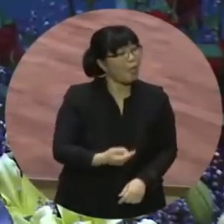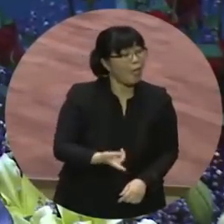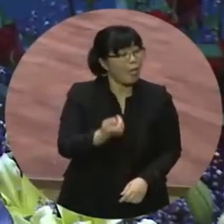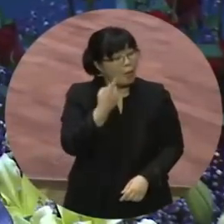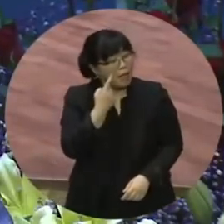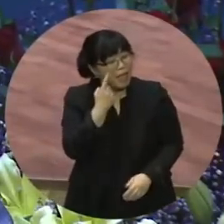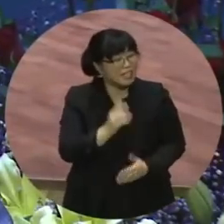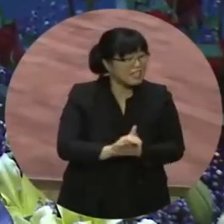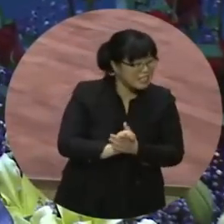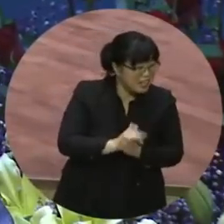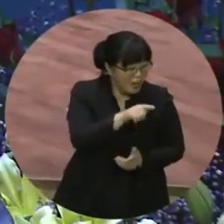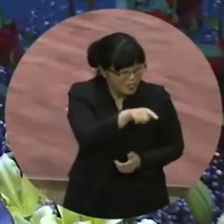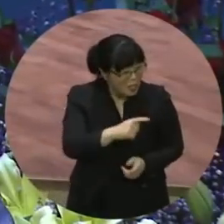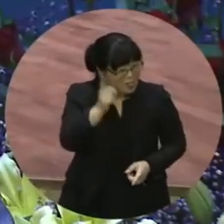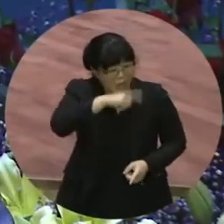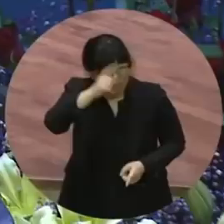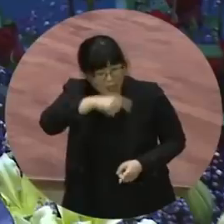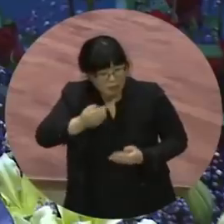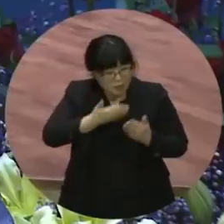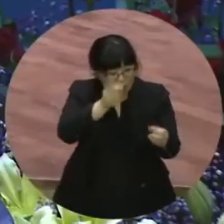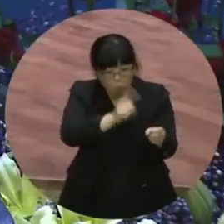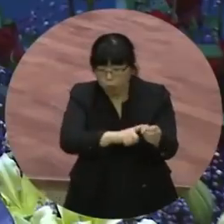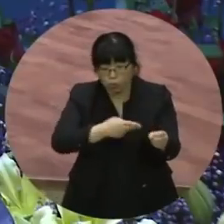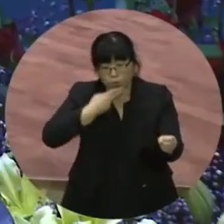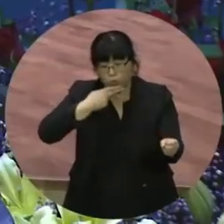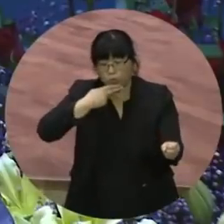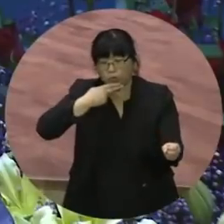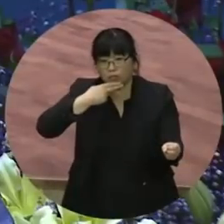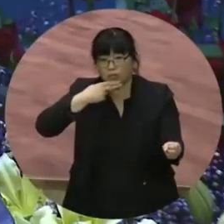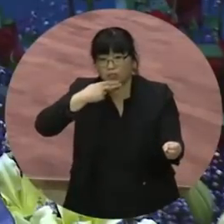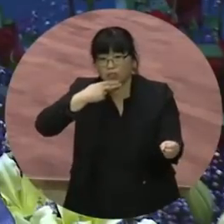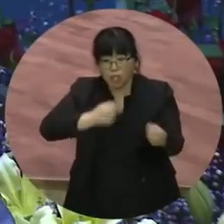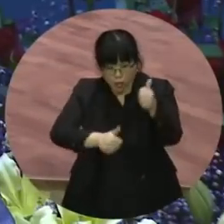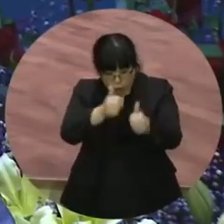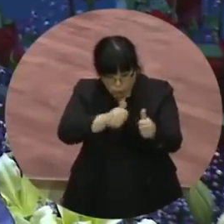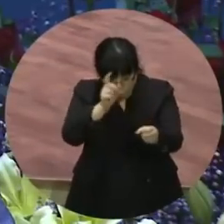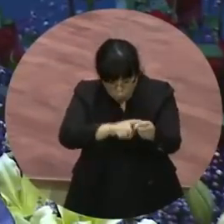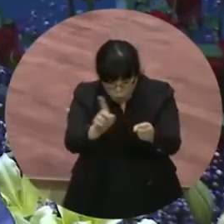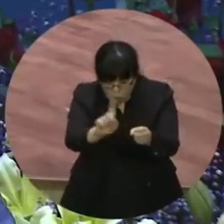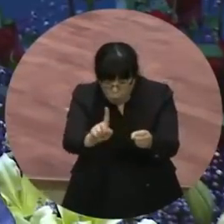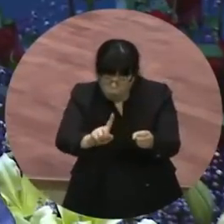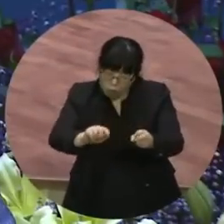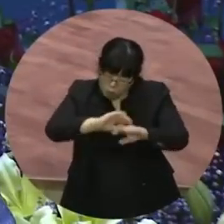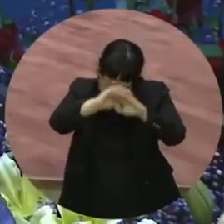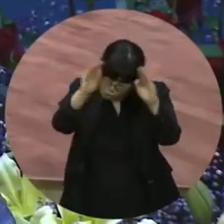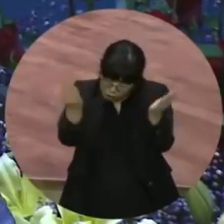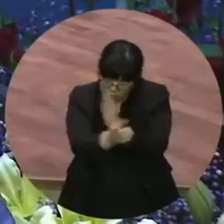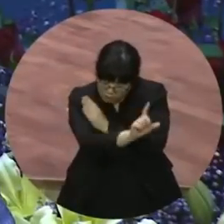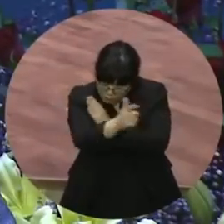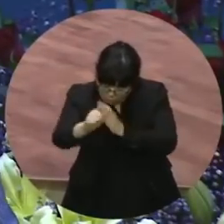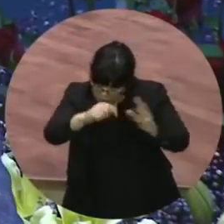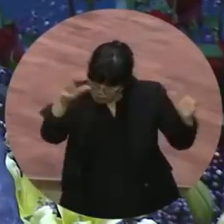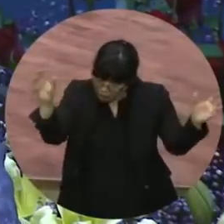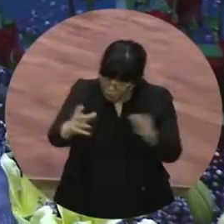하나님을 사랑하는 성도에게는 하나님의 자녀에게는 모든 것을 합력하여 선을 이루신다. 아멘.